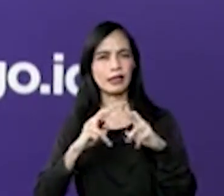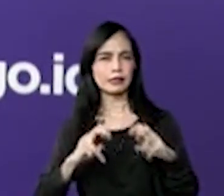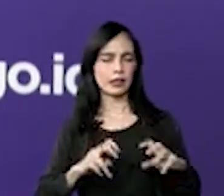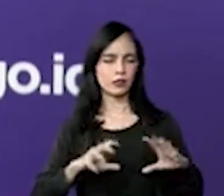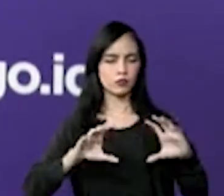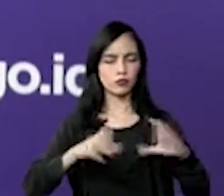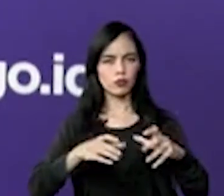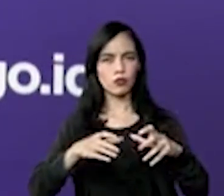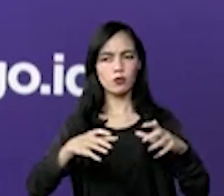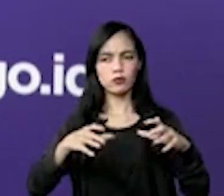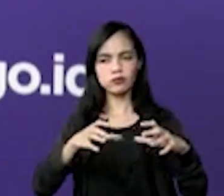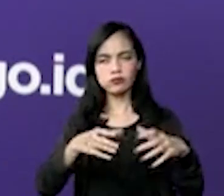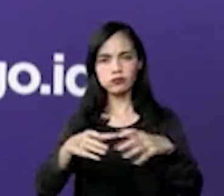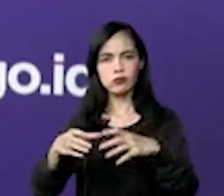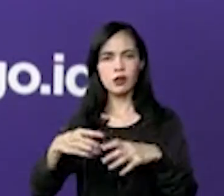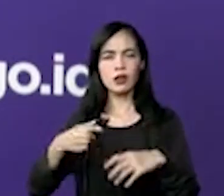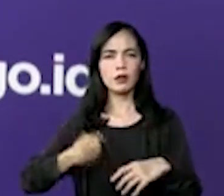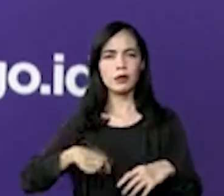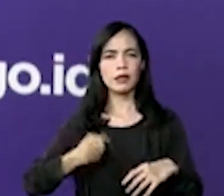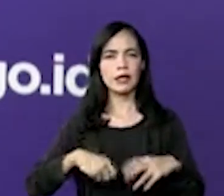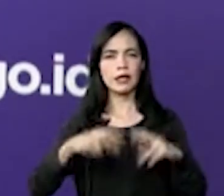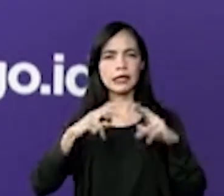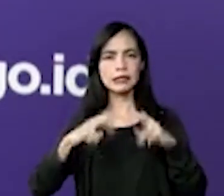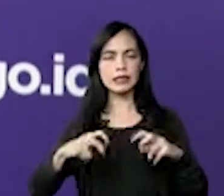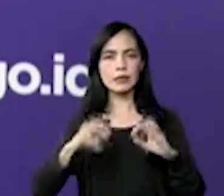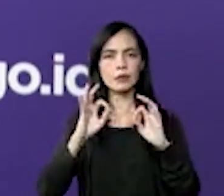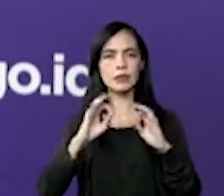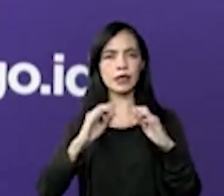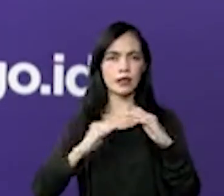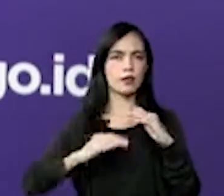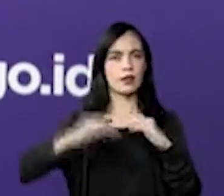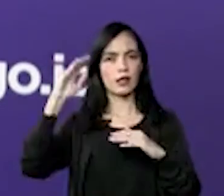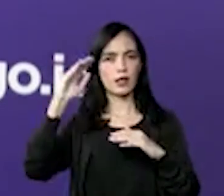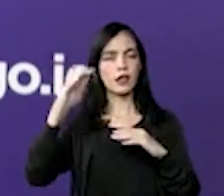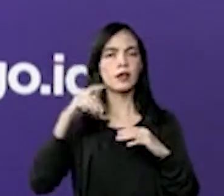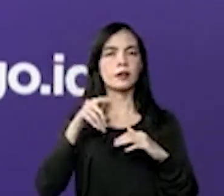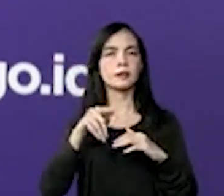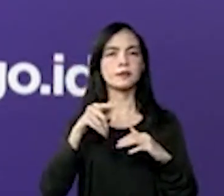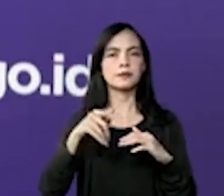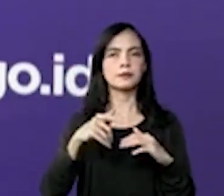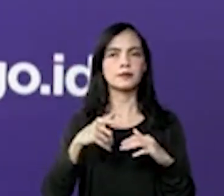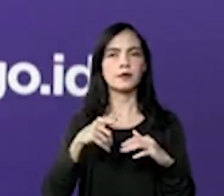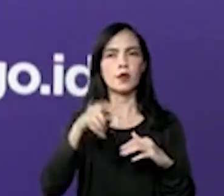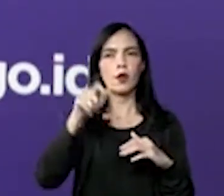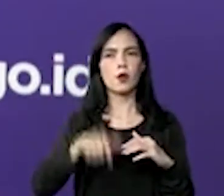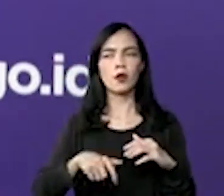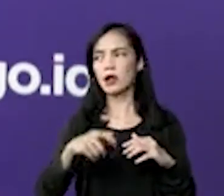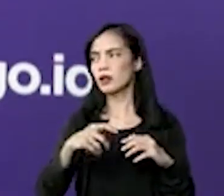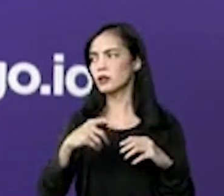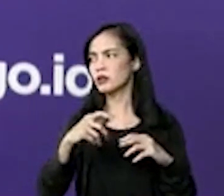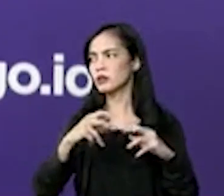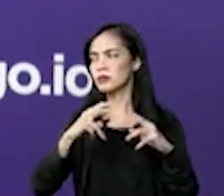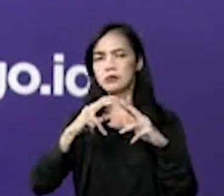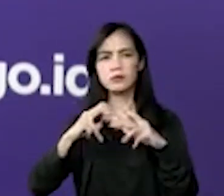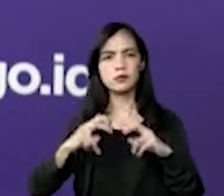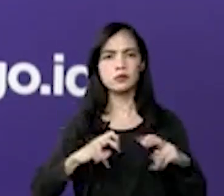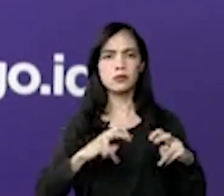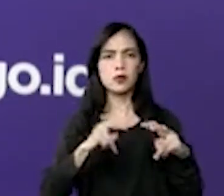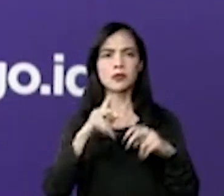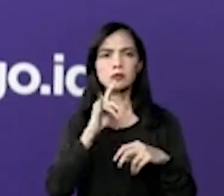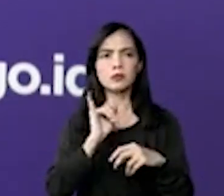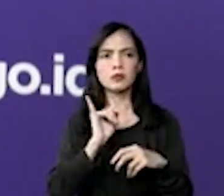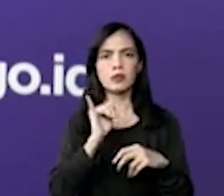di Kemenristek Dikti dan salah satu dari riset kami itu ada yang